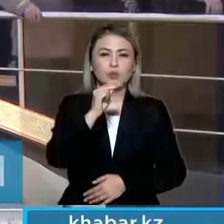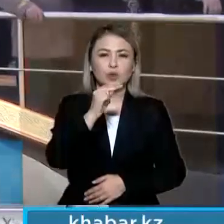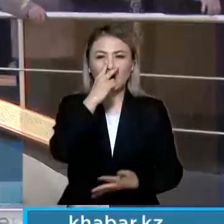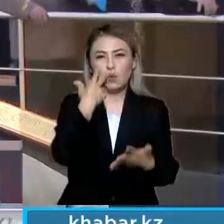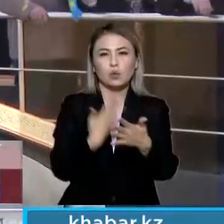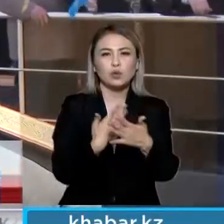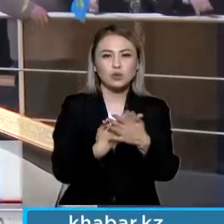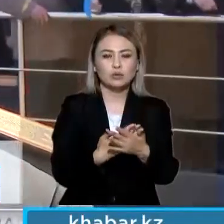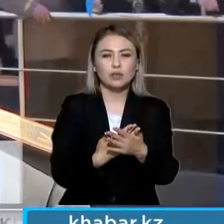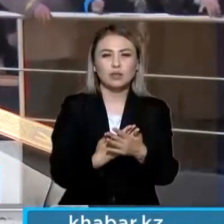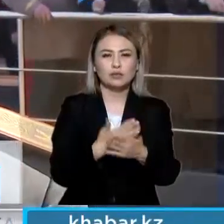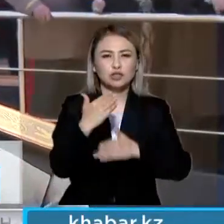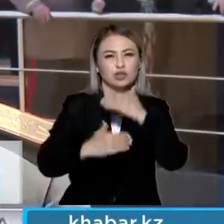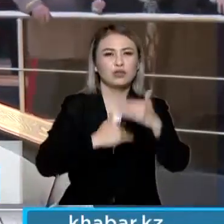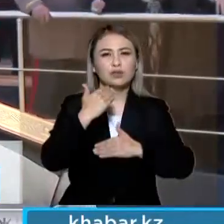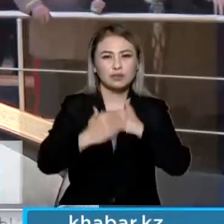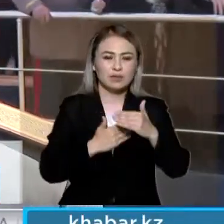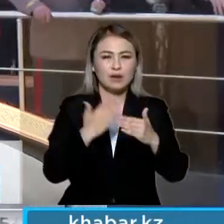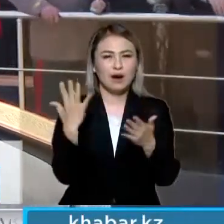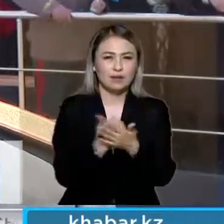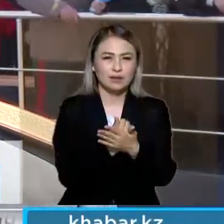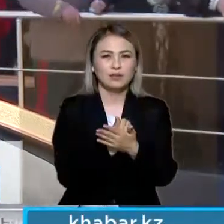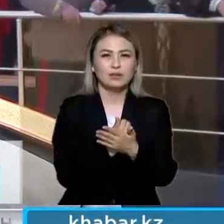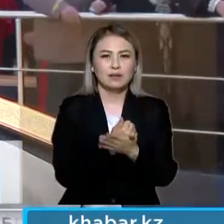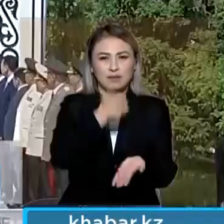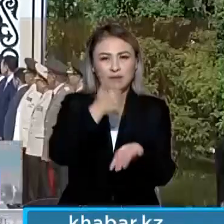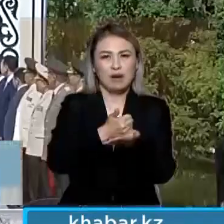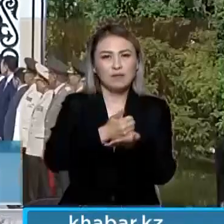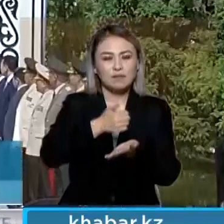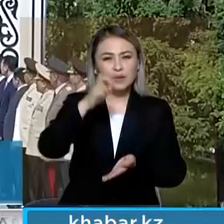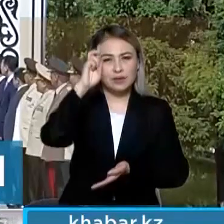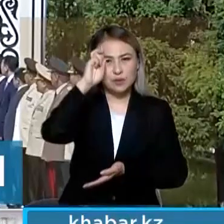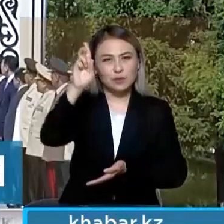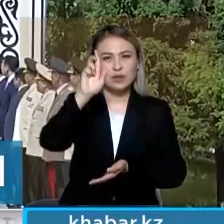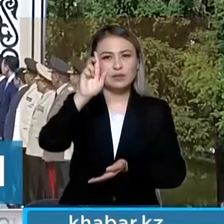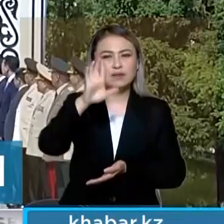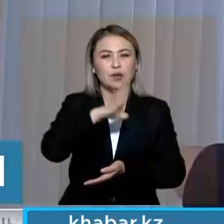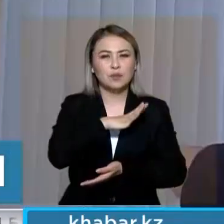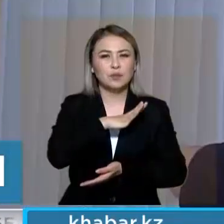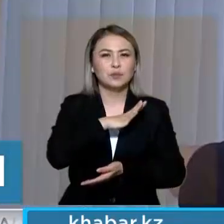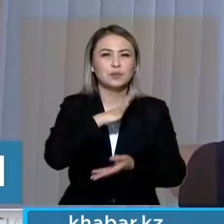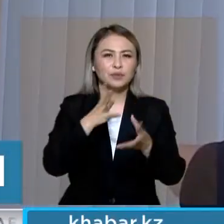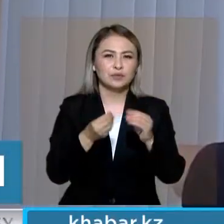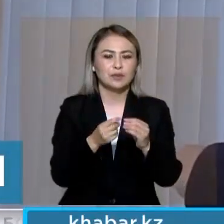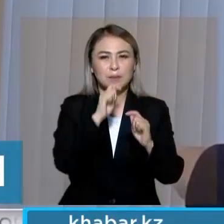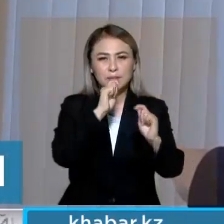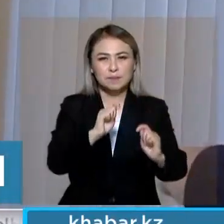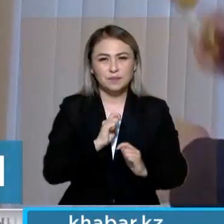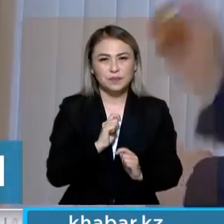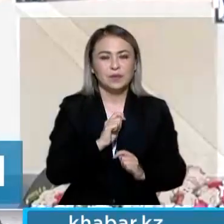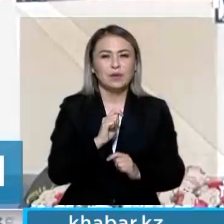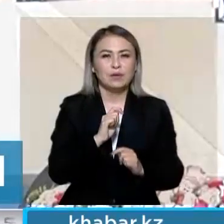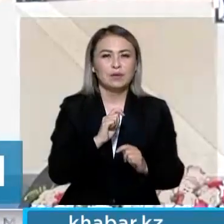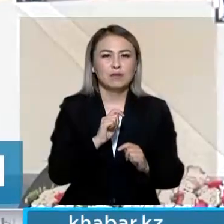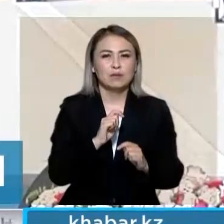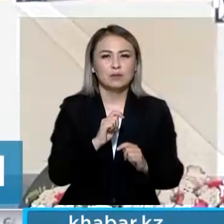көрсеткен жетістіктерімнің арқасында осындай жоғары бас қолбасшымыз президенттен лейтенант шен алу атағына ие болдым. Президенттен